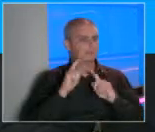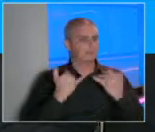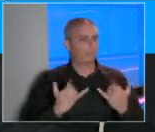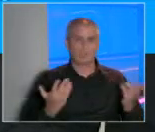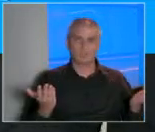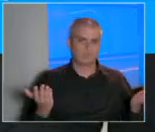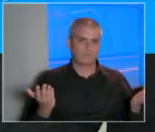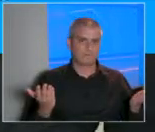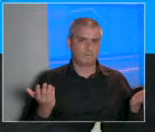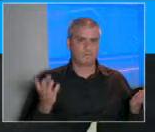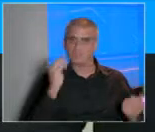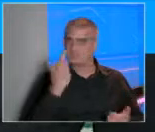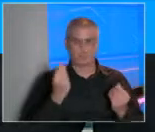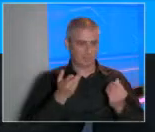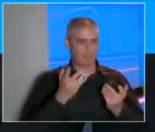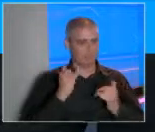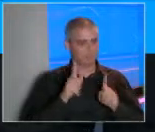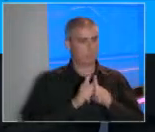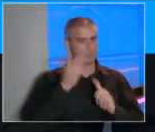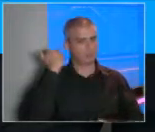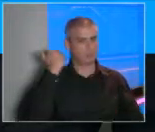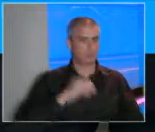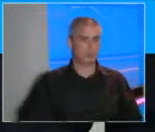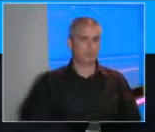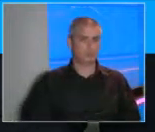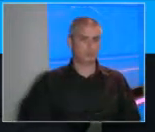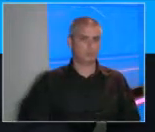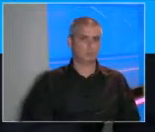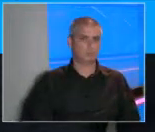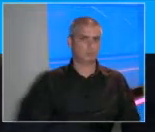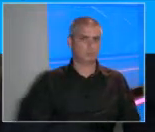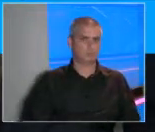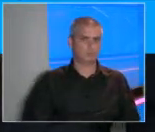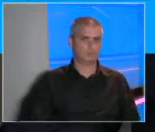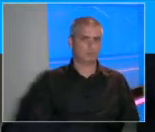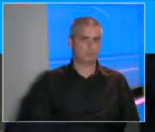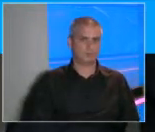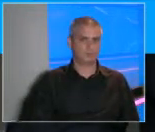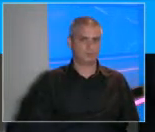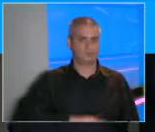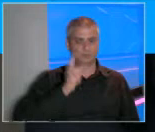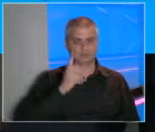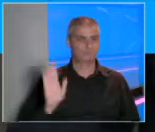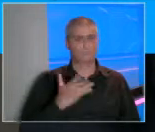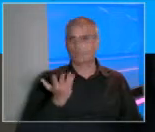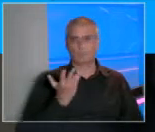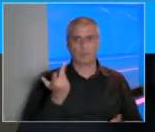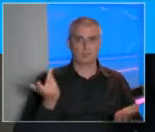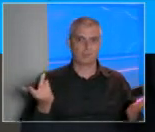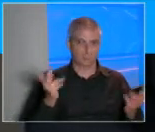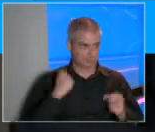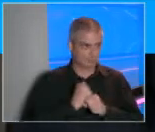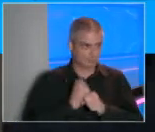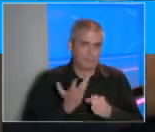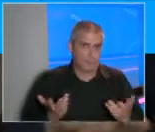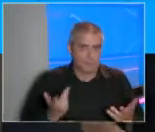עכשיו, במידה והדברים יהיו כפי שהיו בעבר, וייצא בעצם צו פינוי אליכם, איך אתם אמורים לפעול?